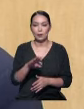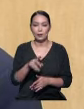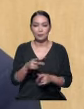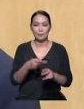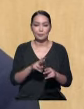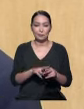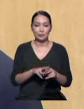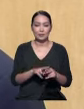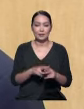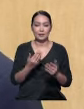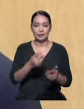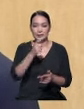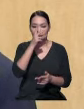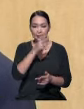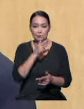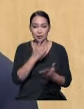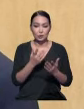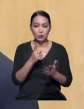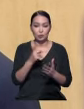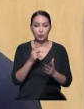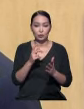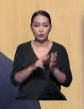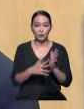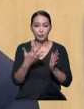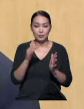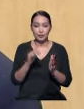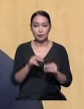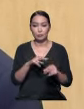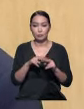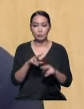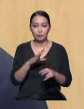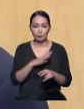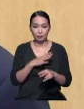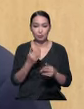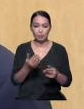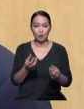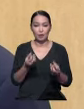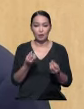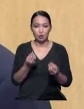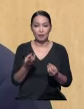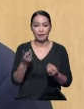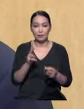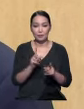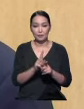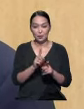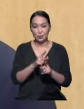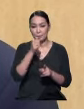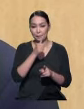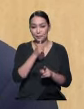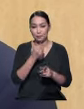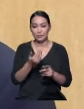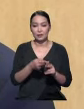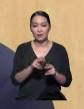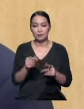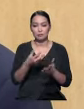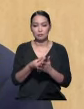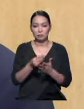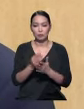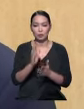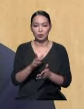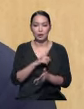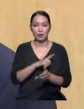если 3 месяца по 85 тысяч приходят и срабатывают еще 2 признака, только в том случае данные платежи будут характеризоваться